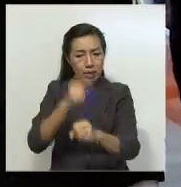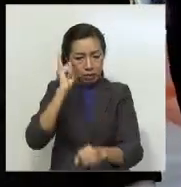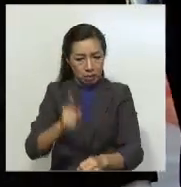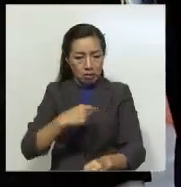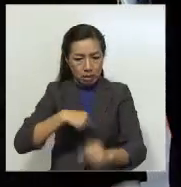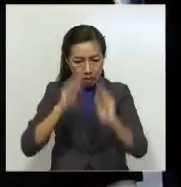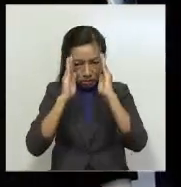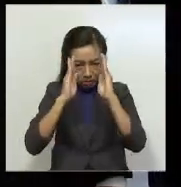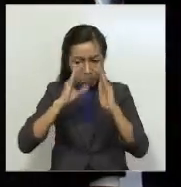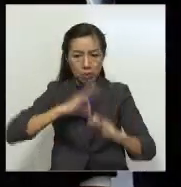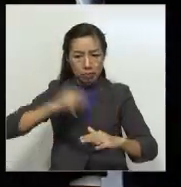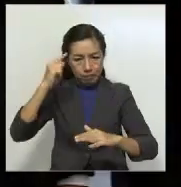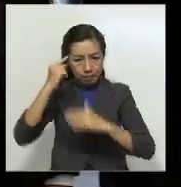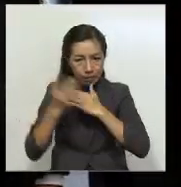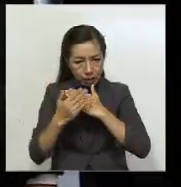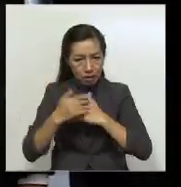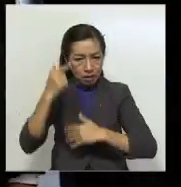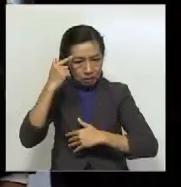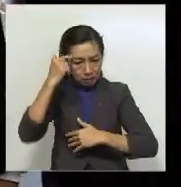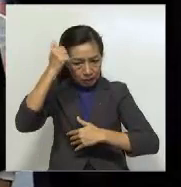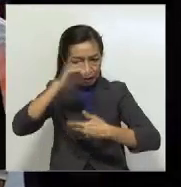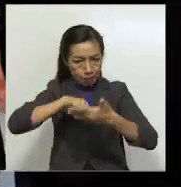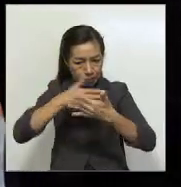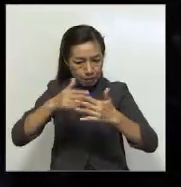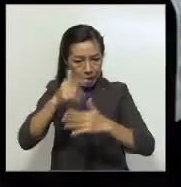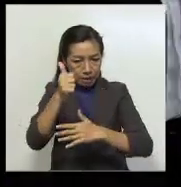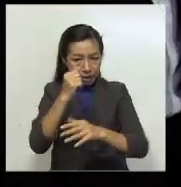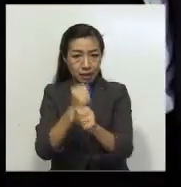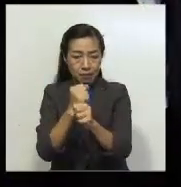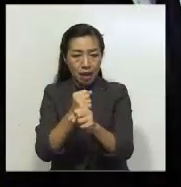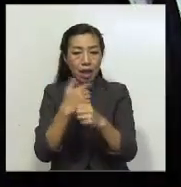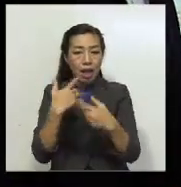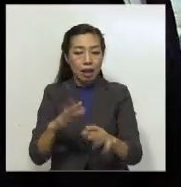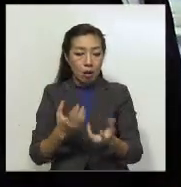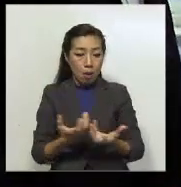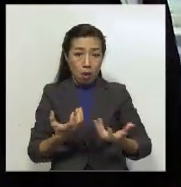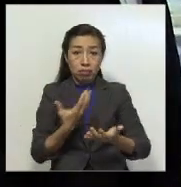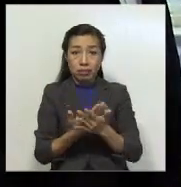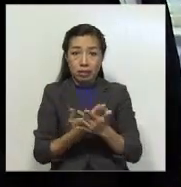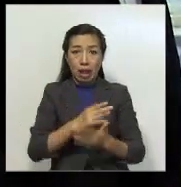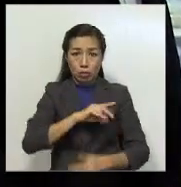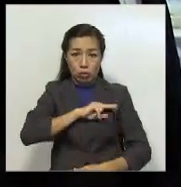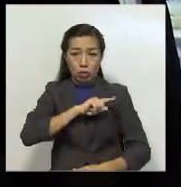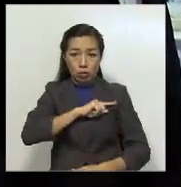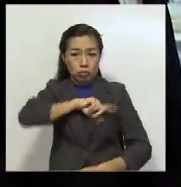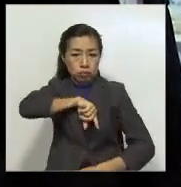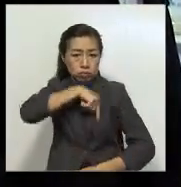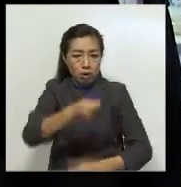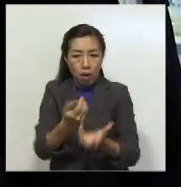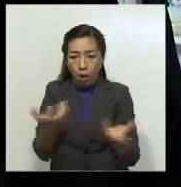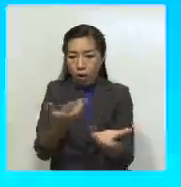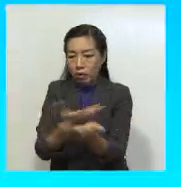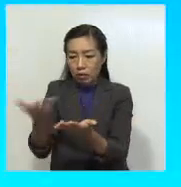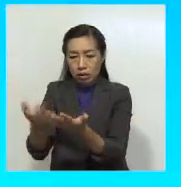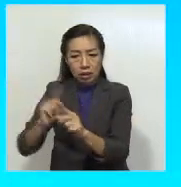มาธิปัญญาในการปฏิบัติหน้าที่พร้อมทั้งพระราชทานพระราชทรัพย์ส่วนพระองค์ในการจัดซื้ออุป